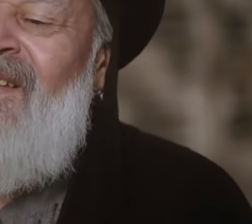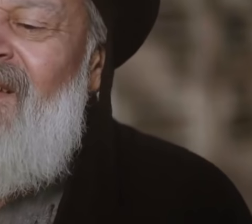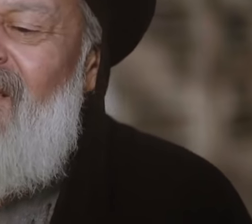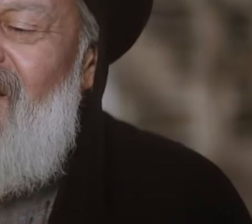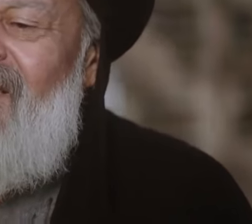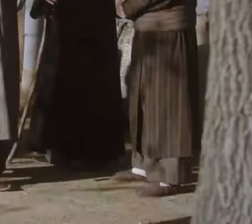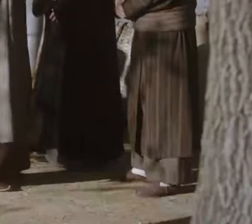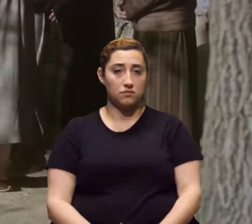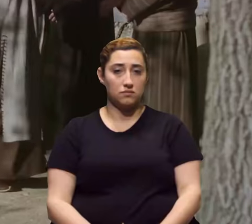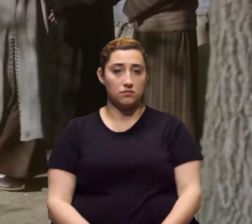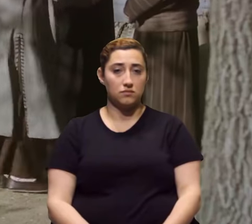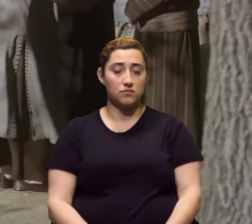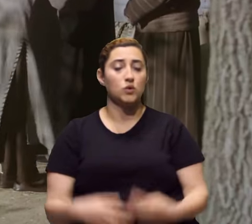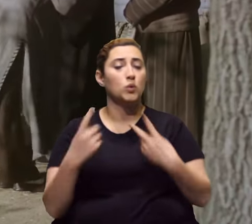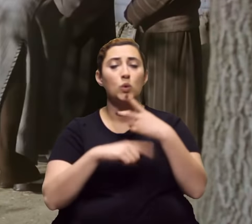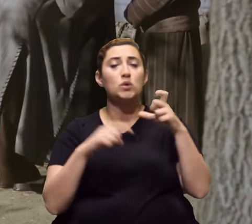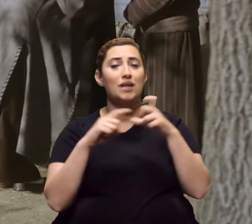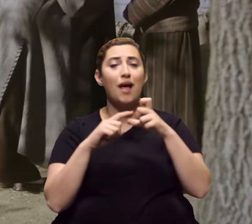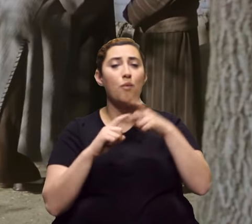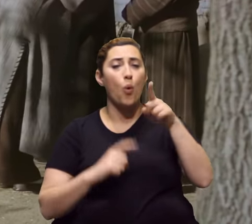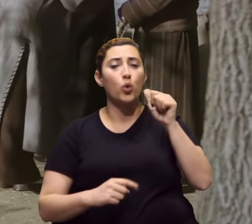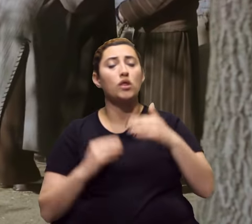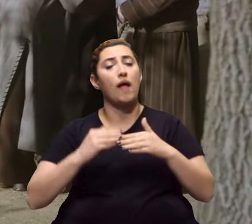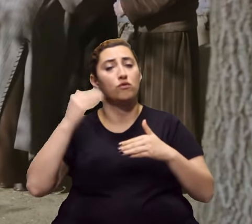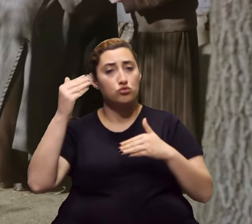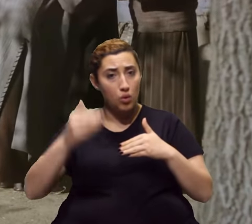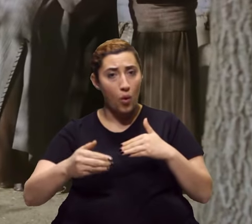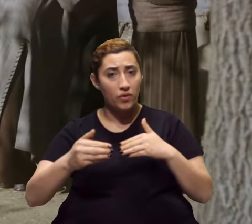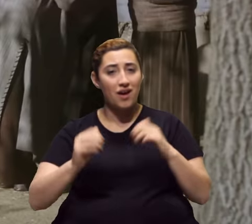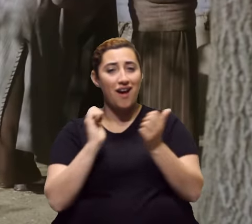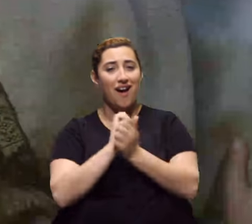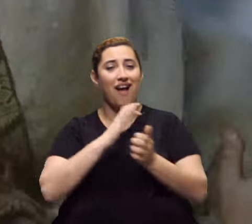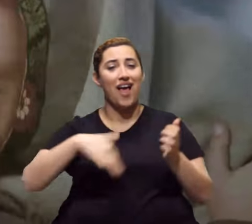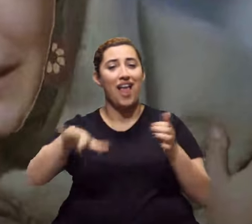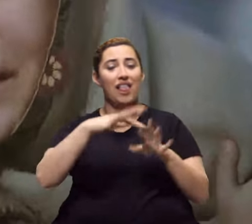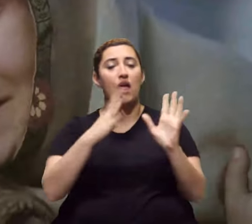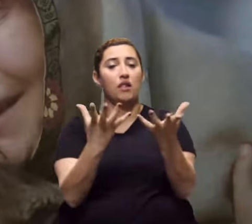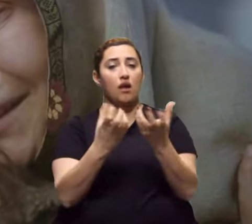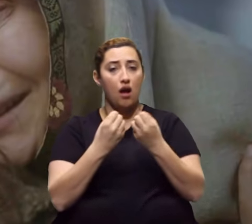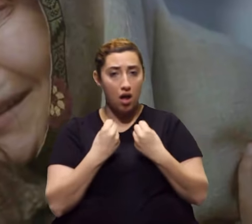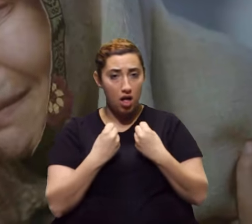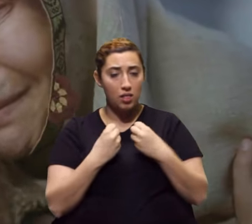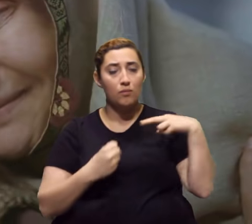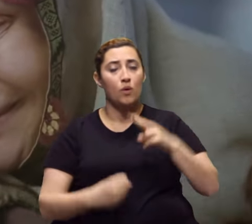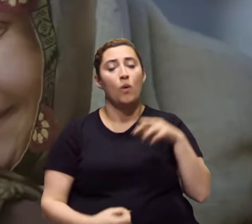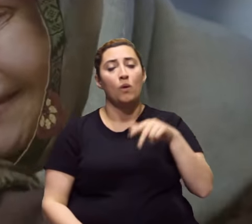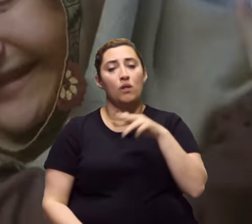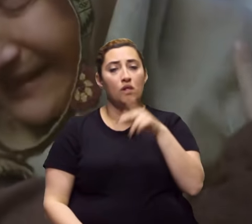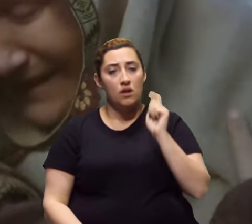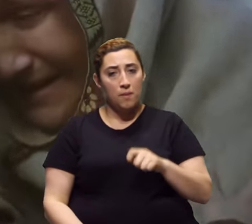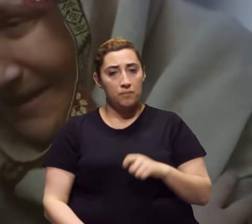Ali Taygu'ya yanaştı. Yunus Emre'm o günden sonra aile efradını dahi alıp yollara